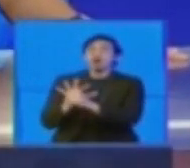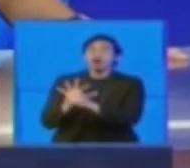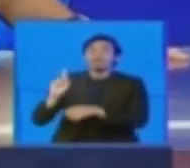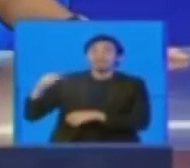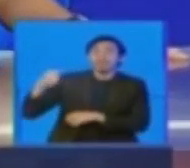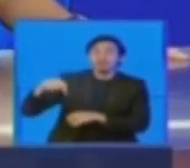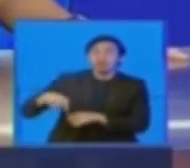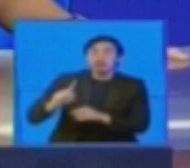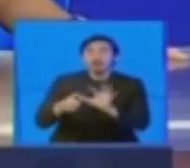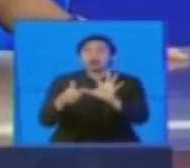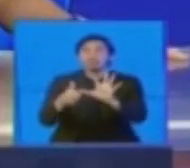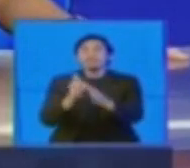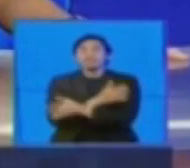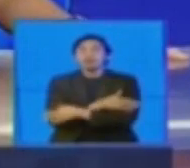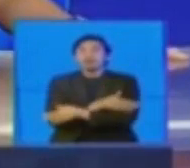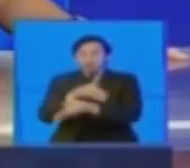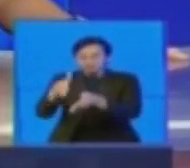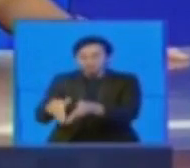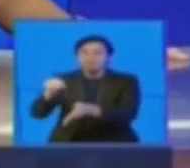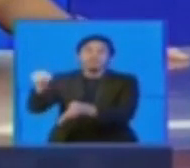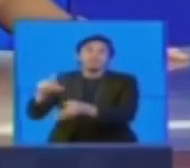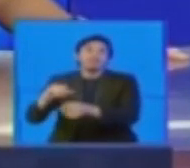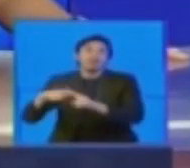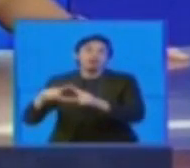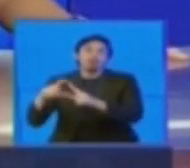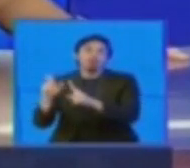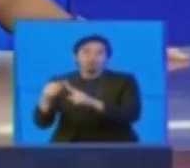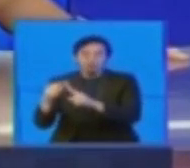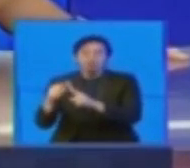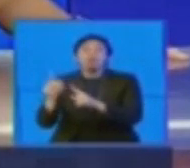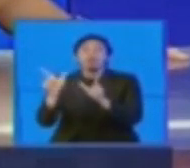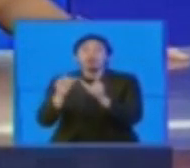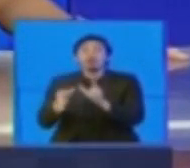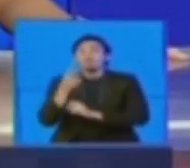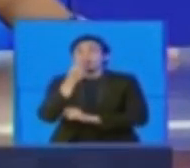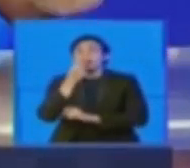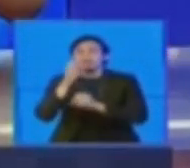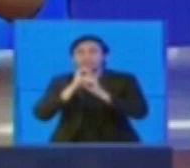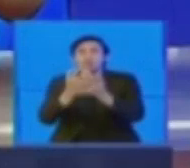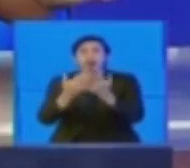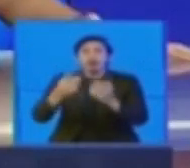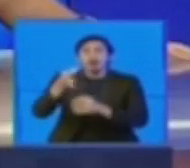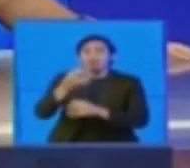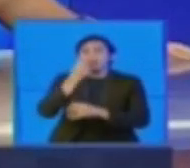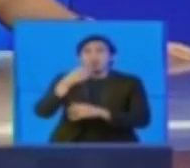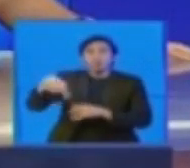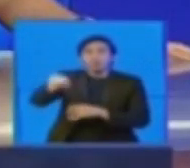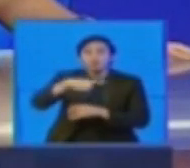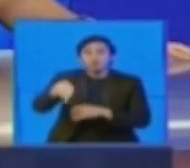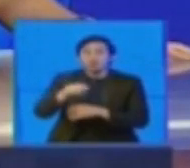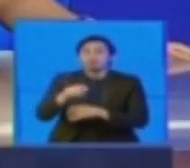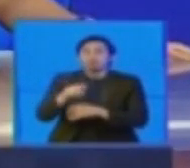Dan hingga saat ini sudah ada 6 jenazah yang dimakamkan di TPU Cikadut. Wali Kota Bandung mengimbau warga Kota Bandung untuk tidak menolak